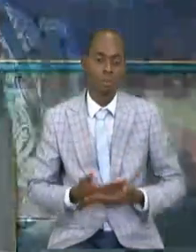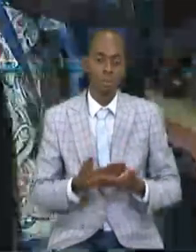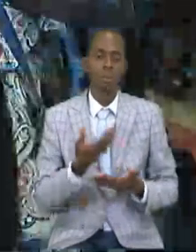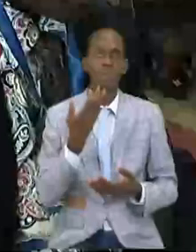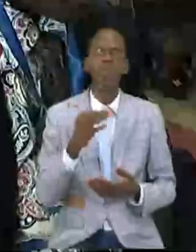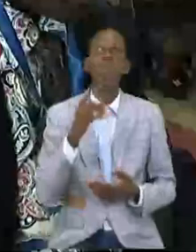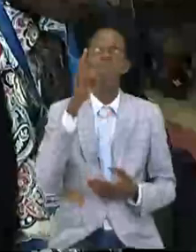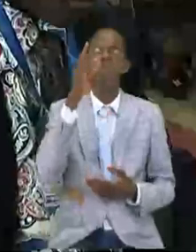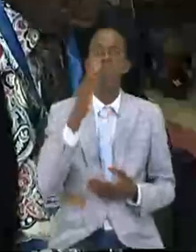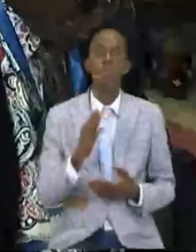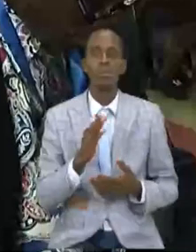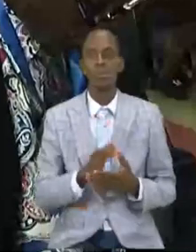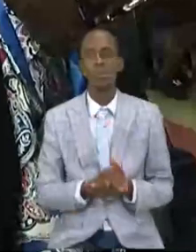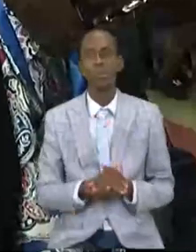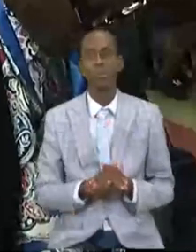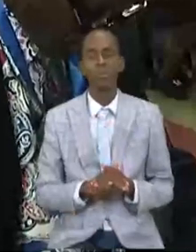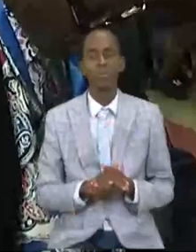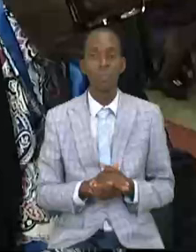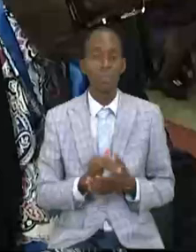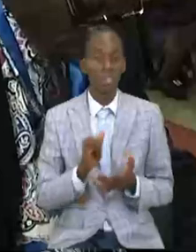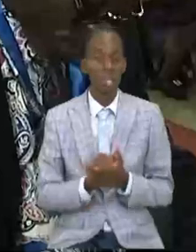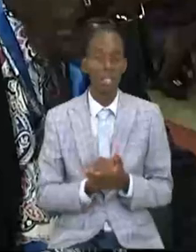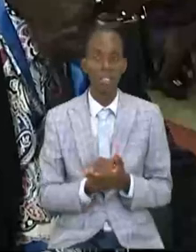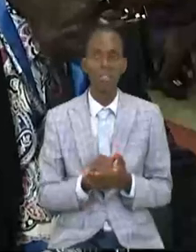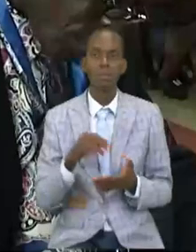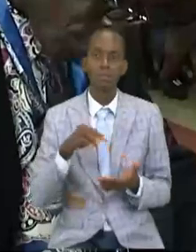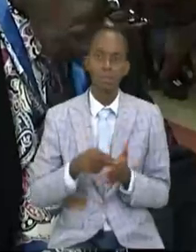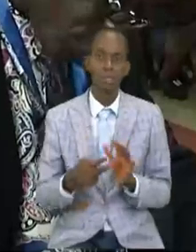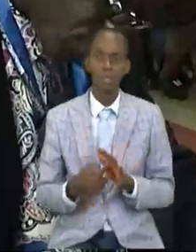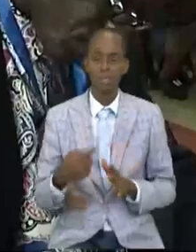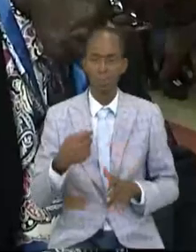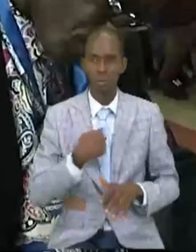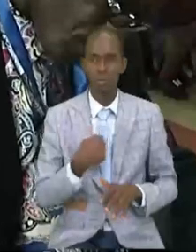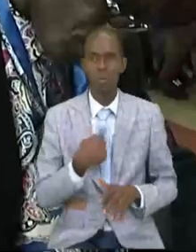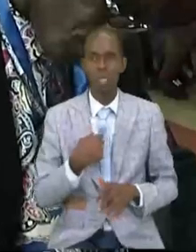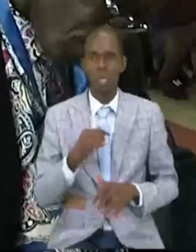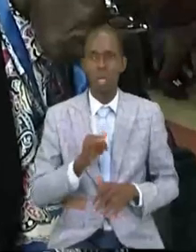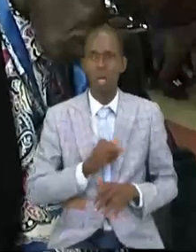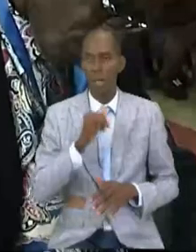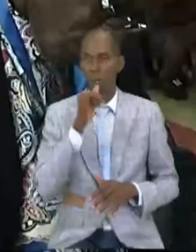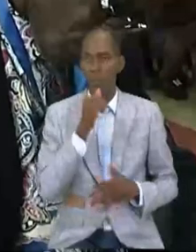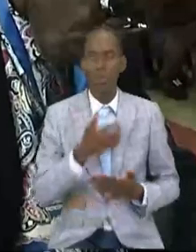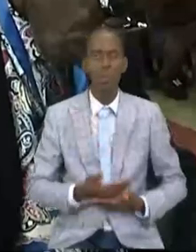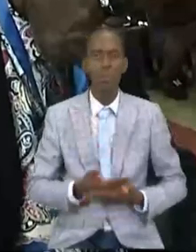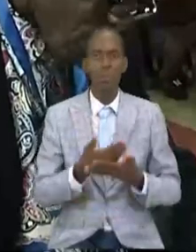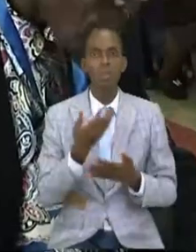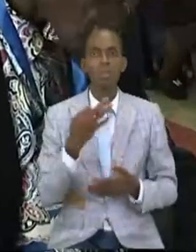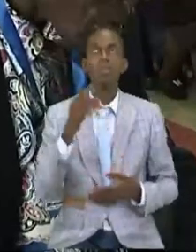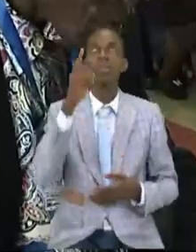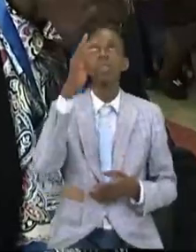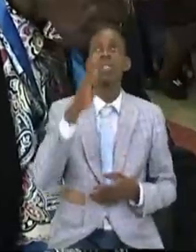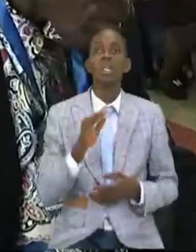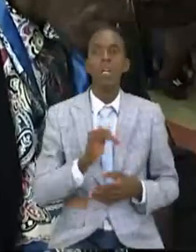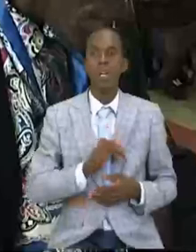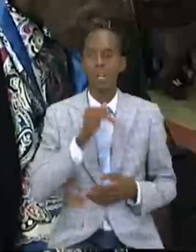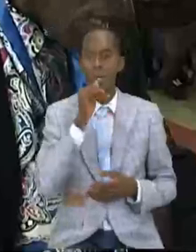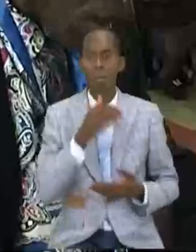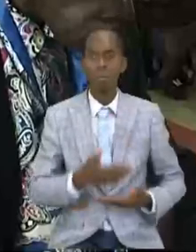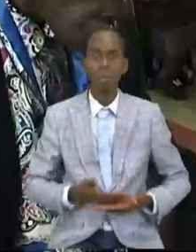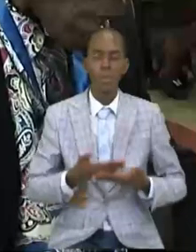de Dieu encore. C'est moi, hein? Je suis né de Dieu. Je dis,